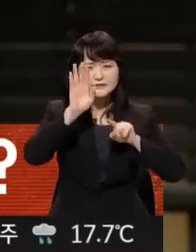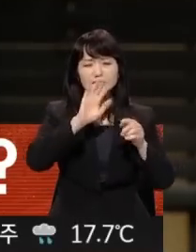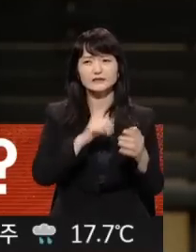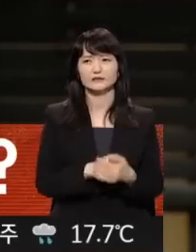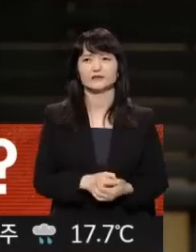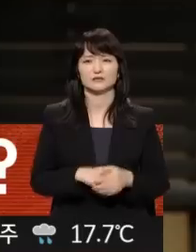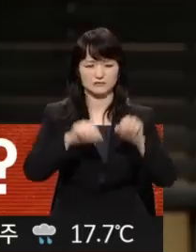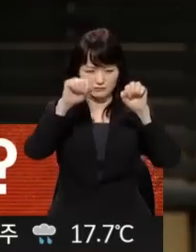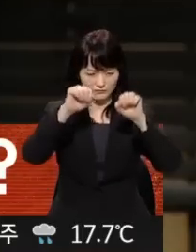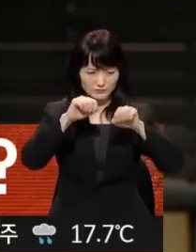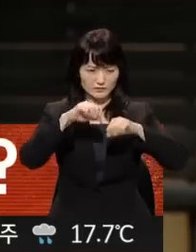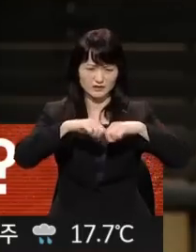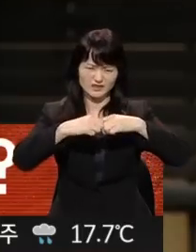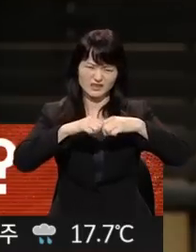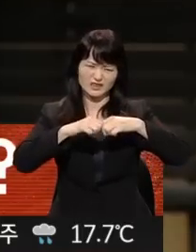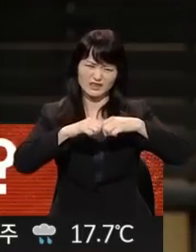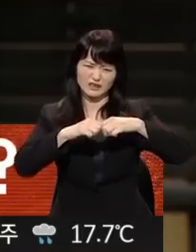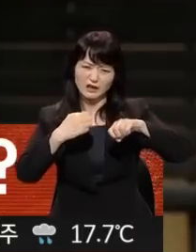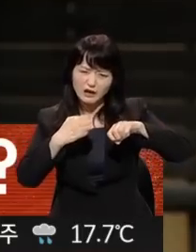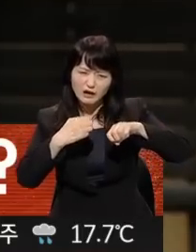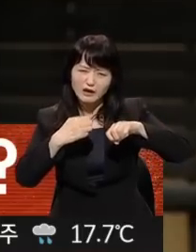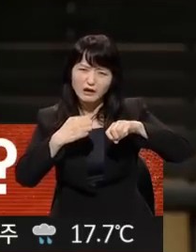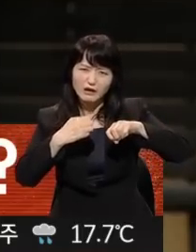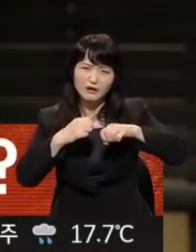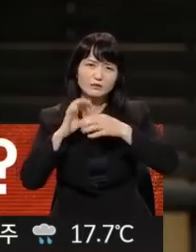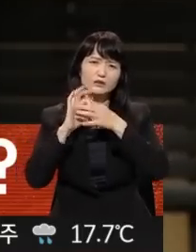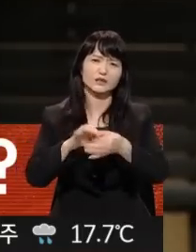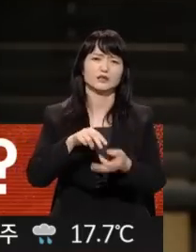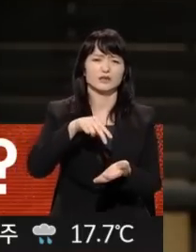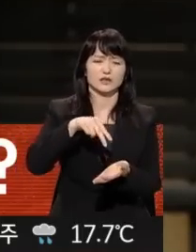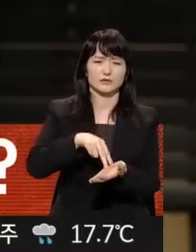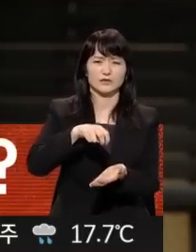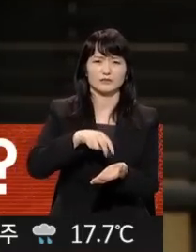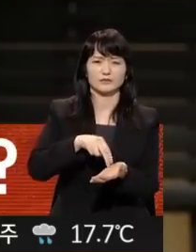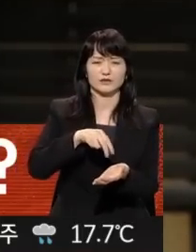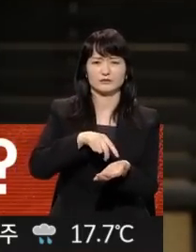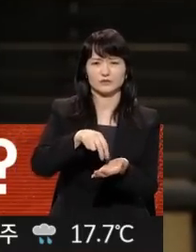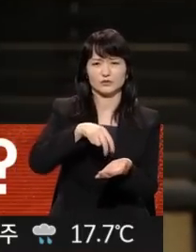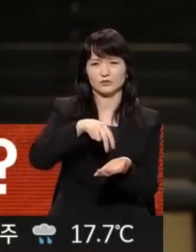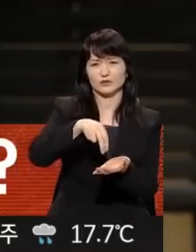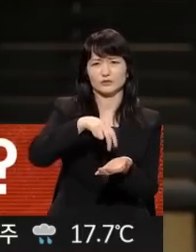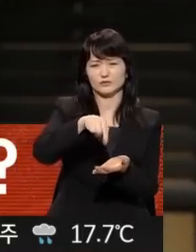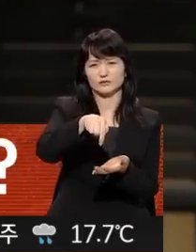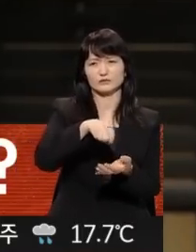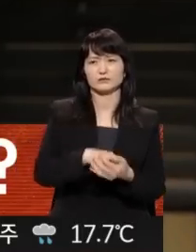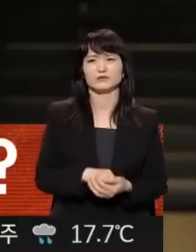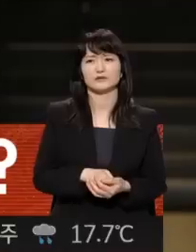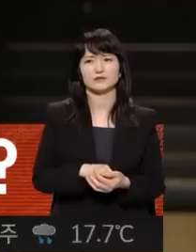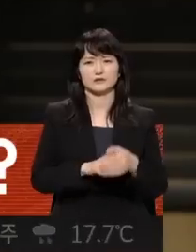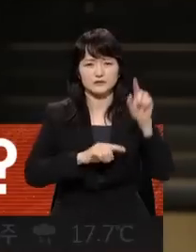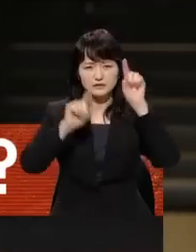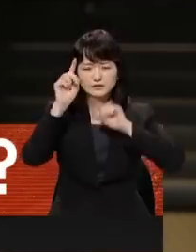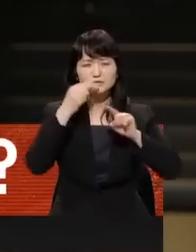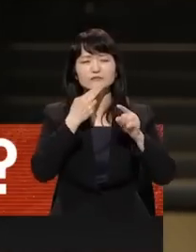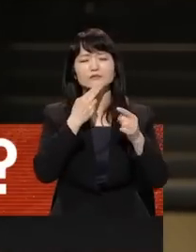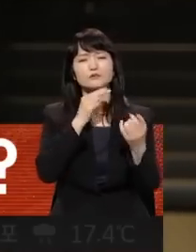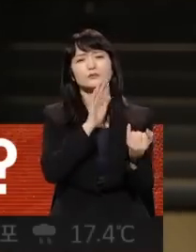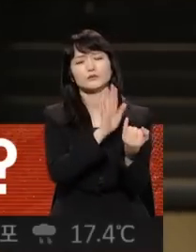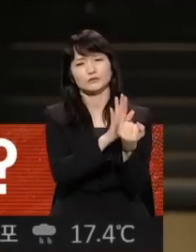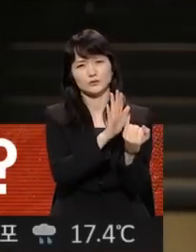정말 관절이 나가도 계속해서 중독돼서 뛰시는 분들도 있거든요 그런 정도 되지 않도록 좀 조절을 옆에서 지켜봐 주시고 응원해 주시고